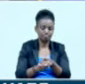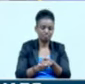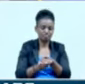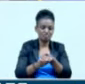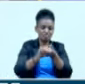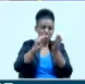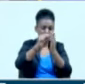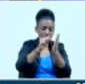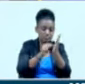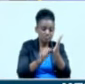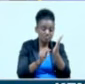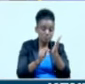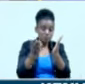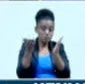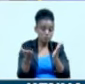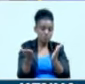amabwiriza y'uburyo abantu birinda